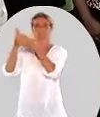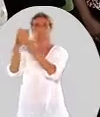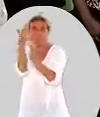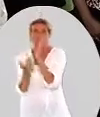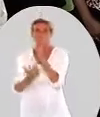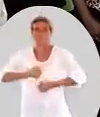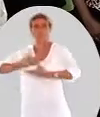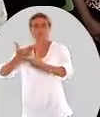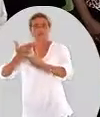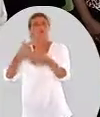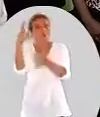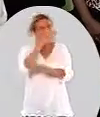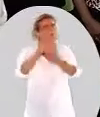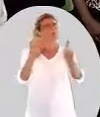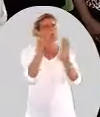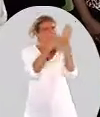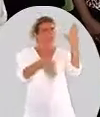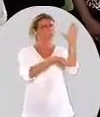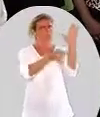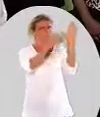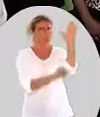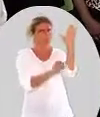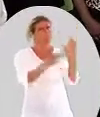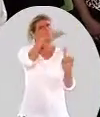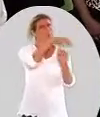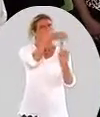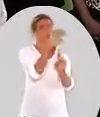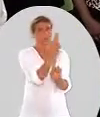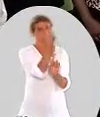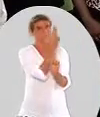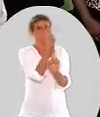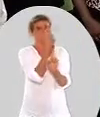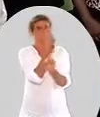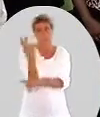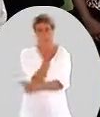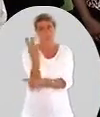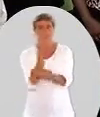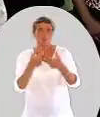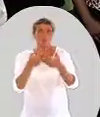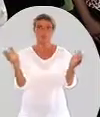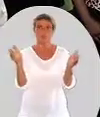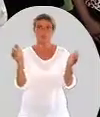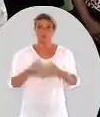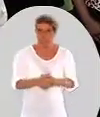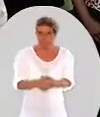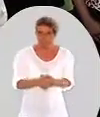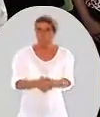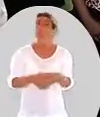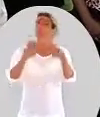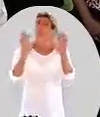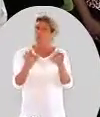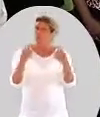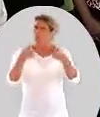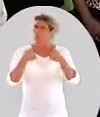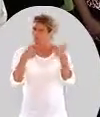oublier l'inauguration de nouvelles infrastructures au pôle universitaire du Sud Baster nous